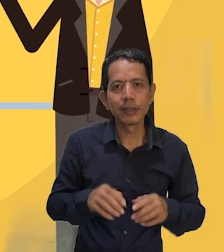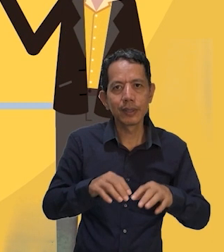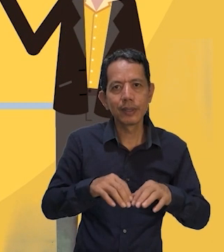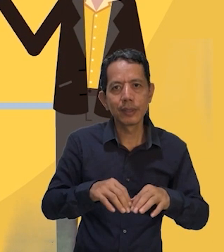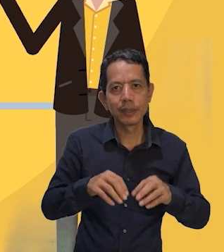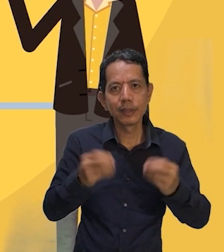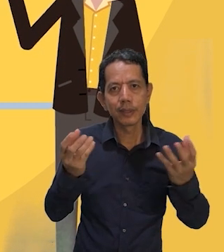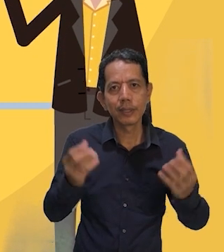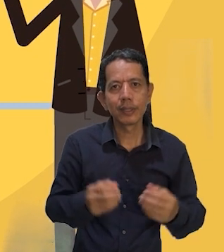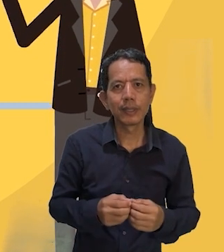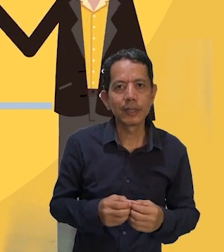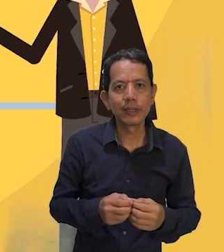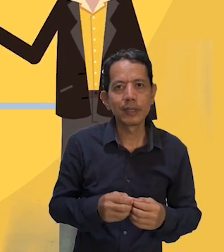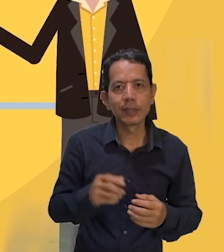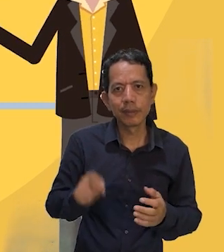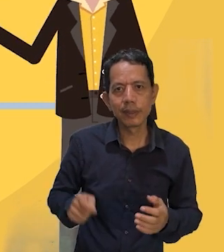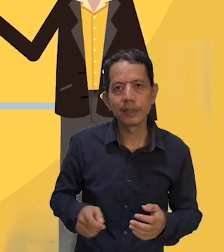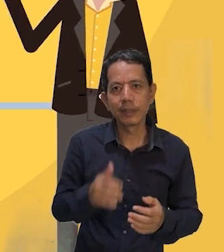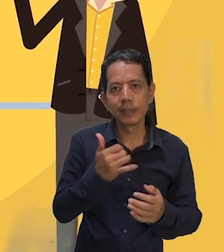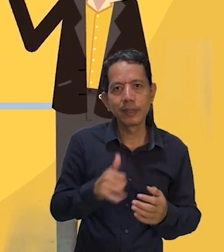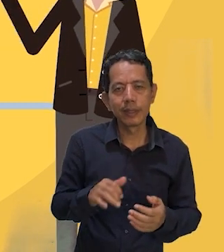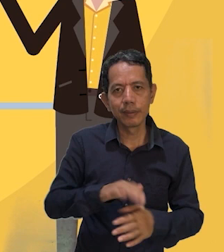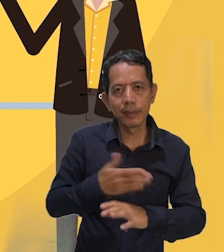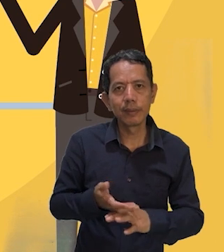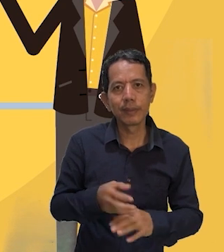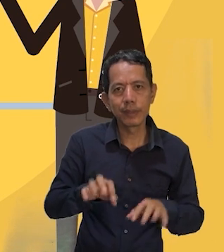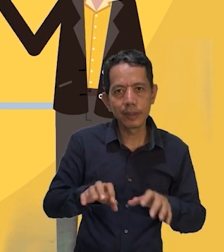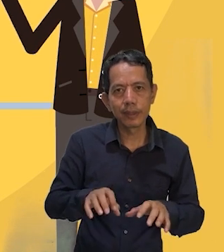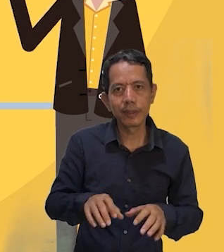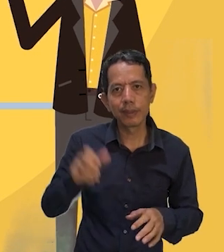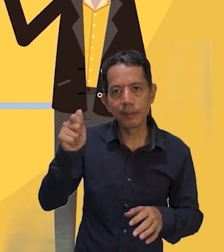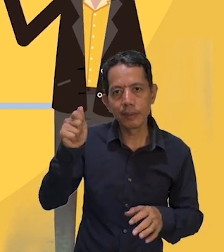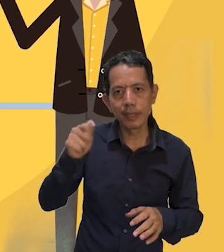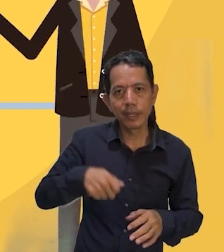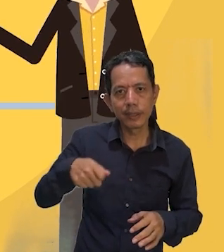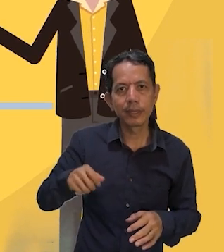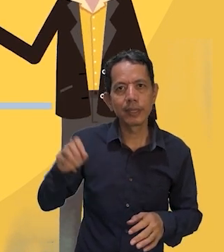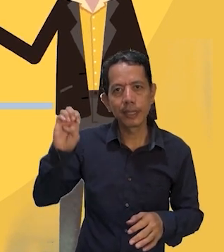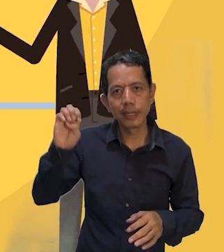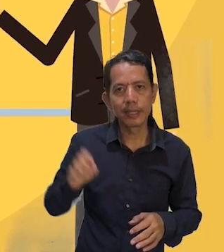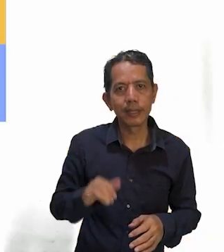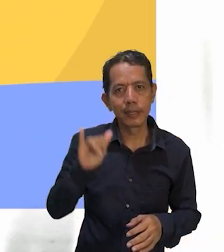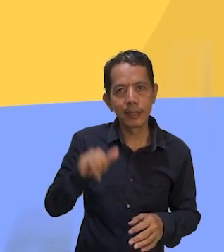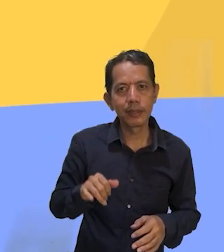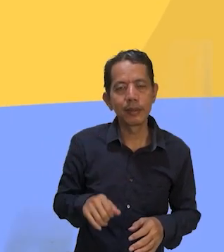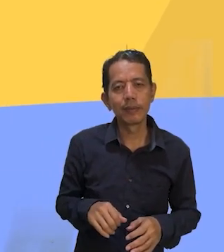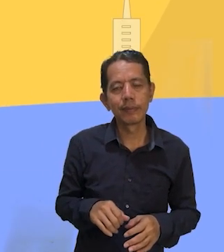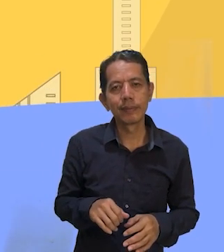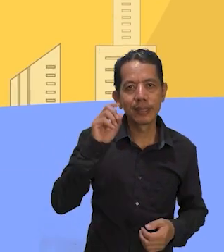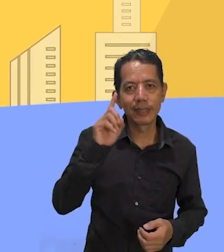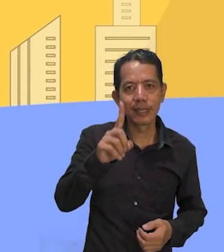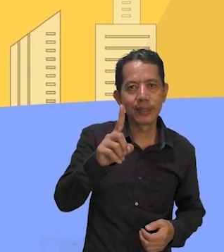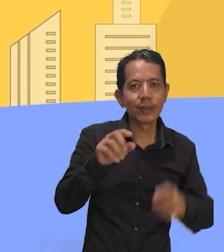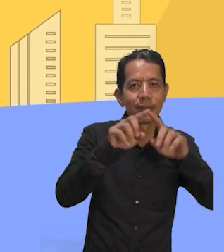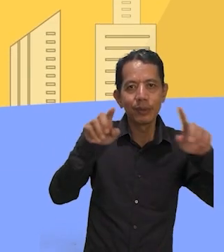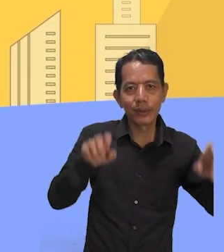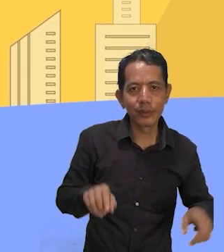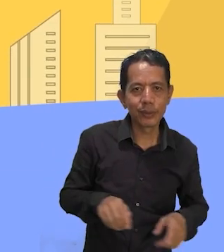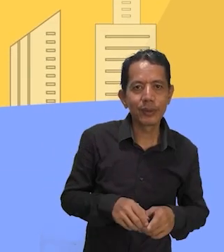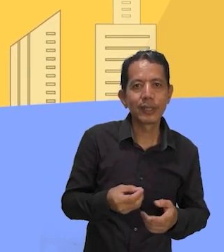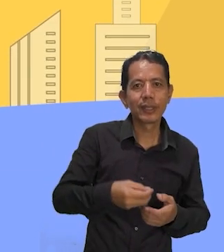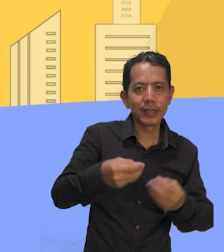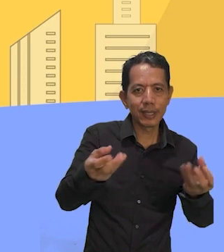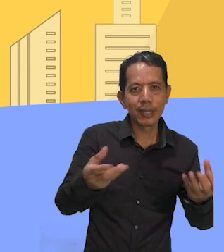pengadilan yang dapat diakses di aplikasi Era Terang, yaitu sebagai berikut. 1. Surat